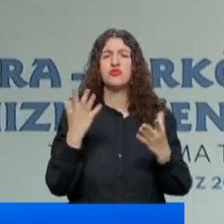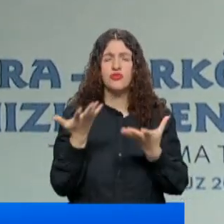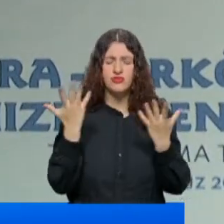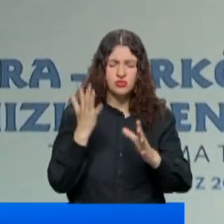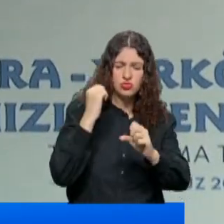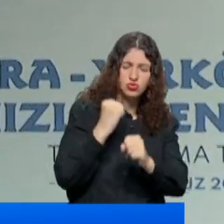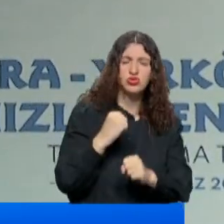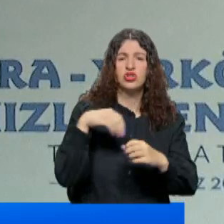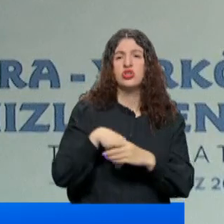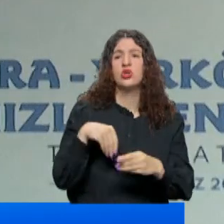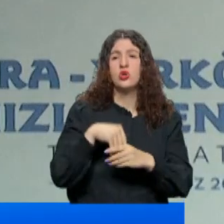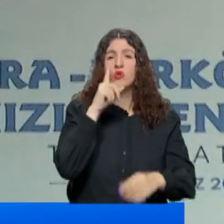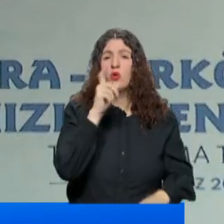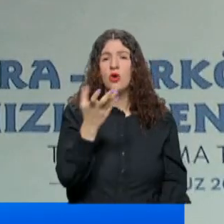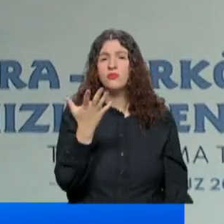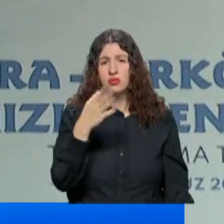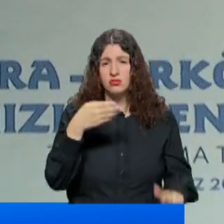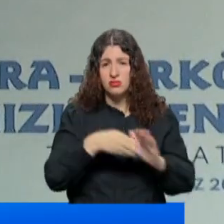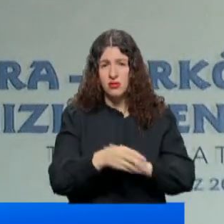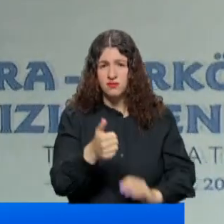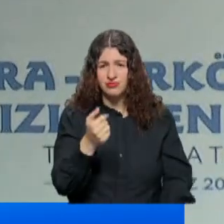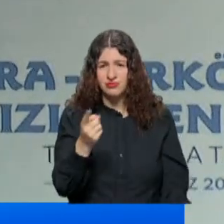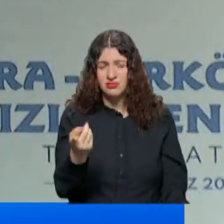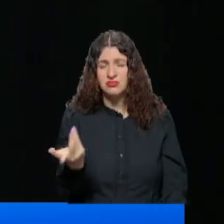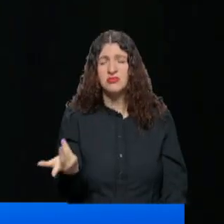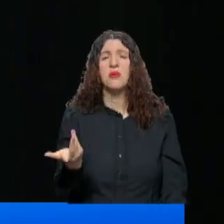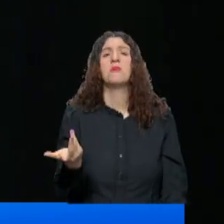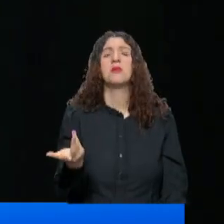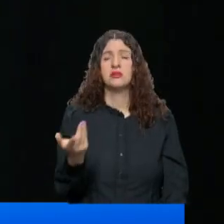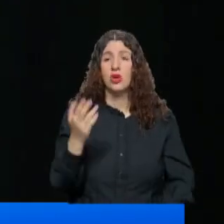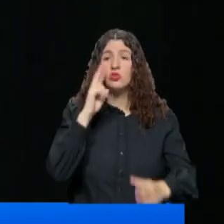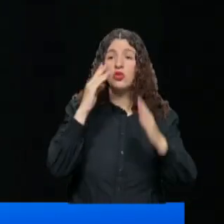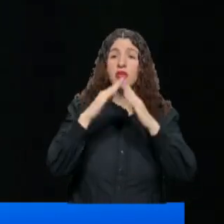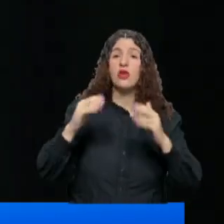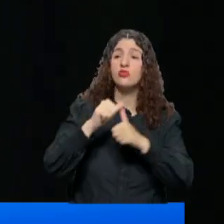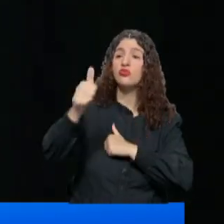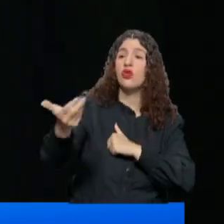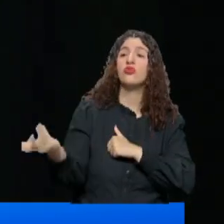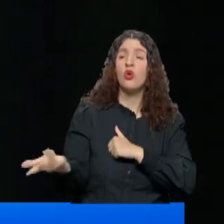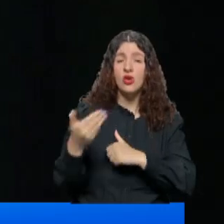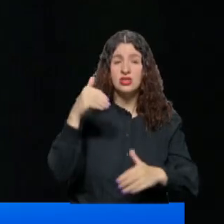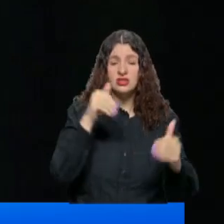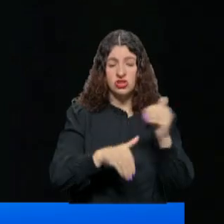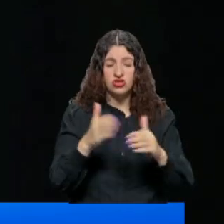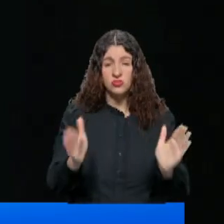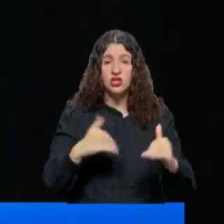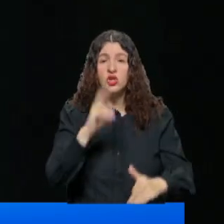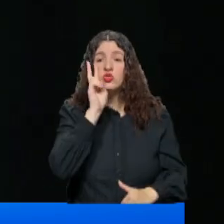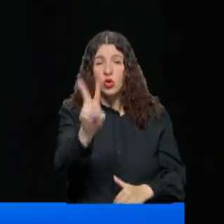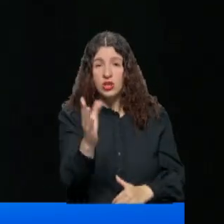yükün altına soruyorum. Girerler mi acaba? Girmezler. Görünen dağın ırağı yok. Seçim sandığı